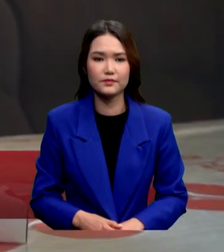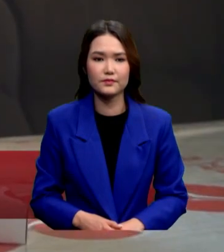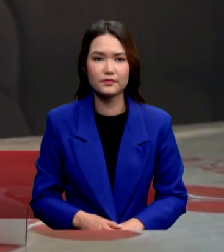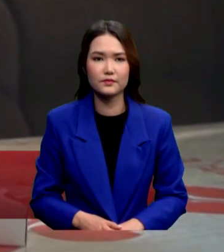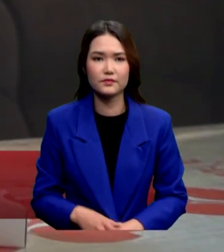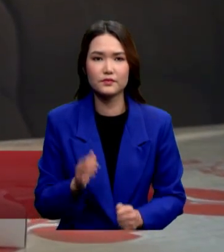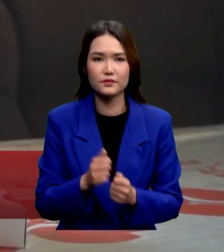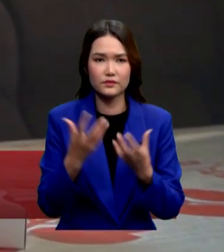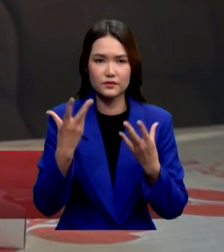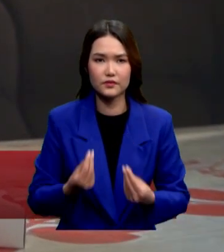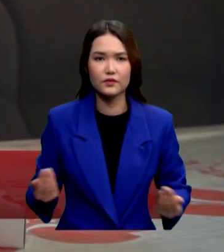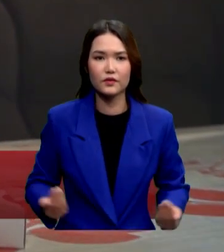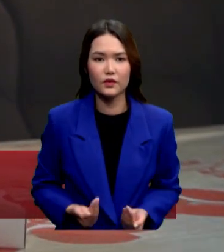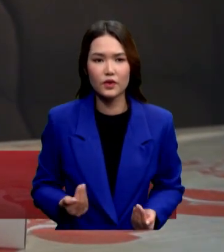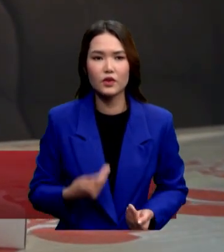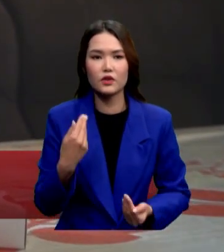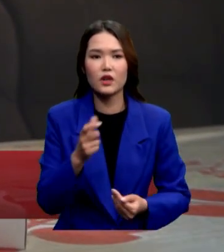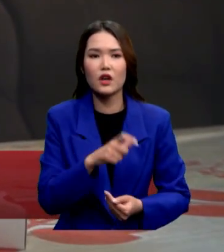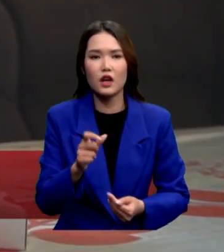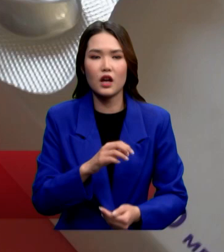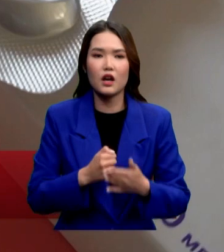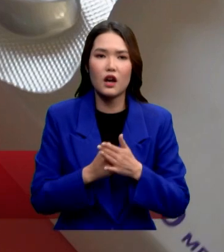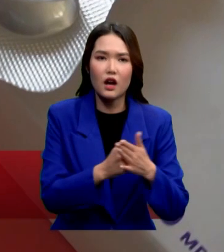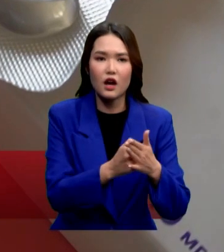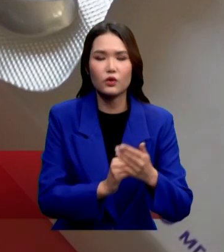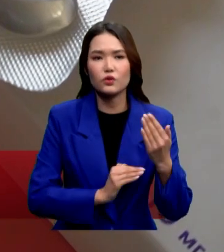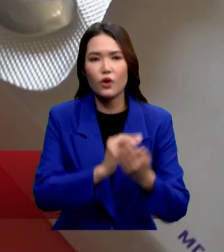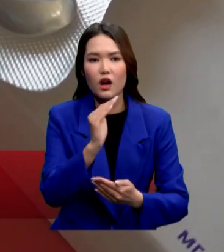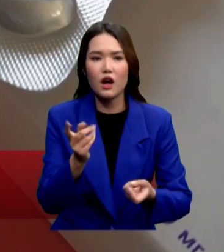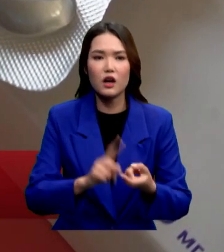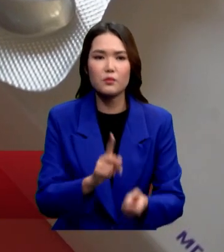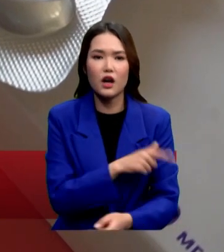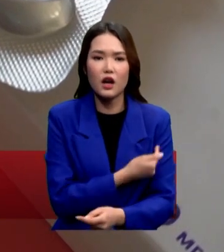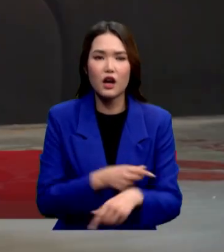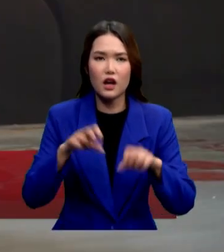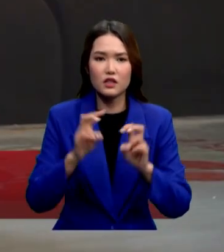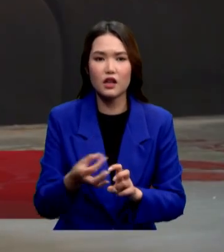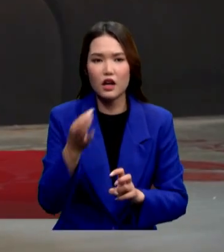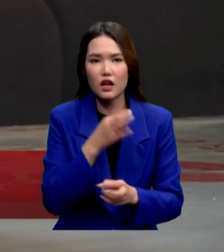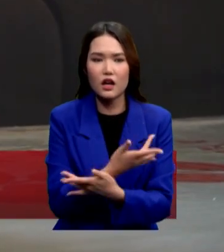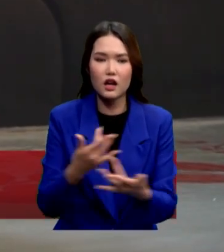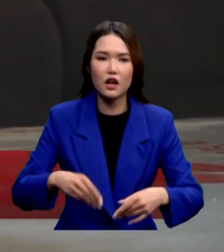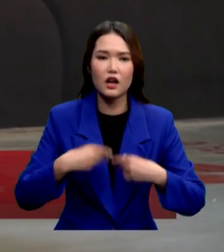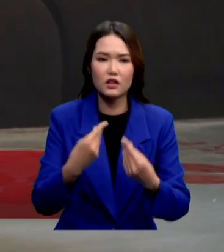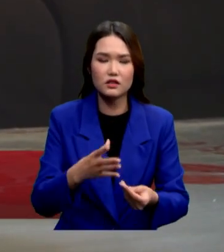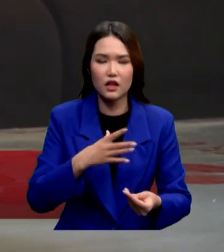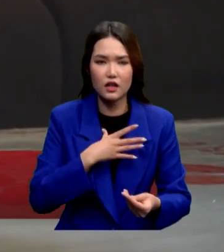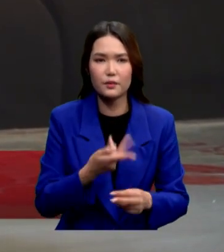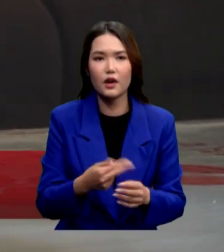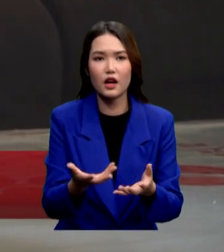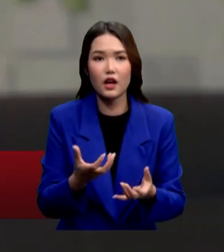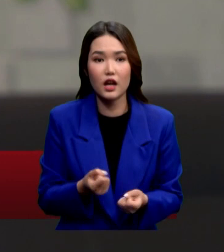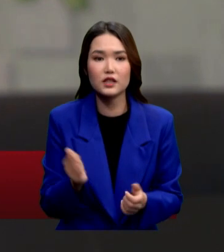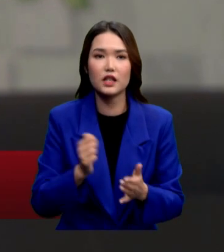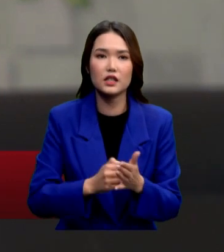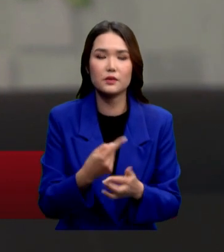Төңкеріс ауылының тұрғыны Қынашкүл Дәуренбекова қан қысымының жоғары болуына байланысты дәрігерлердің арнайы есебінде кейде дерті жан алқымынан алғанда жедел